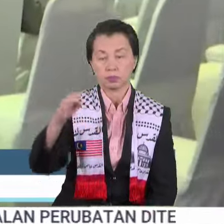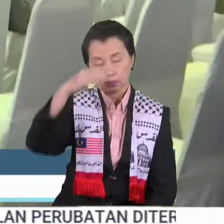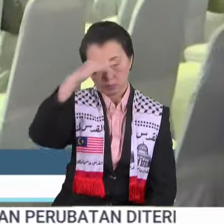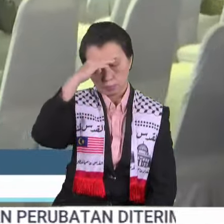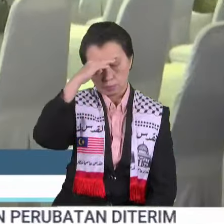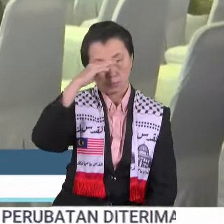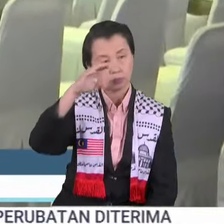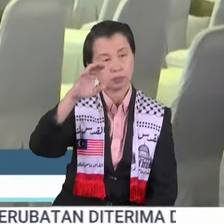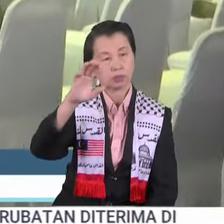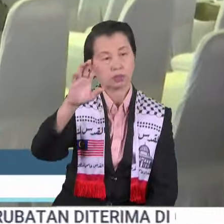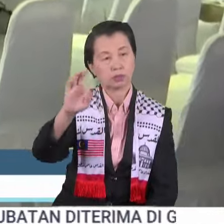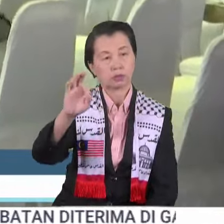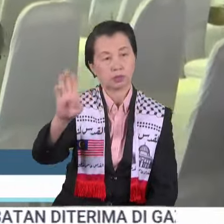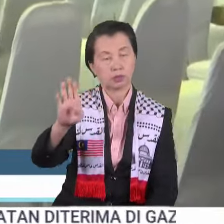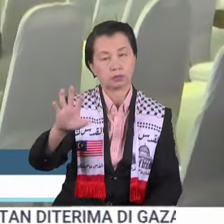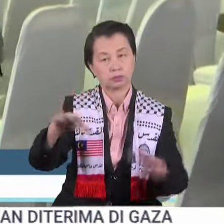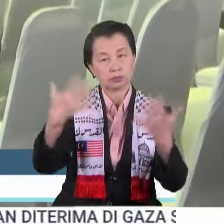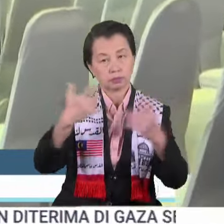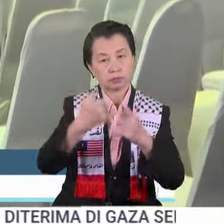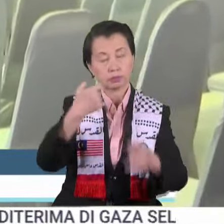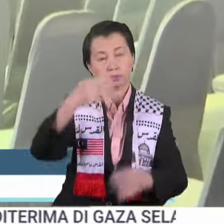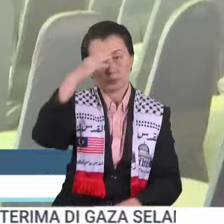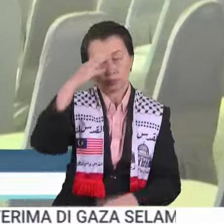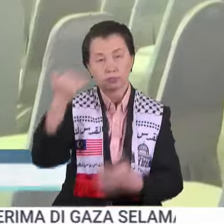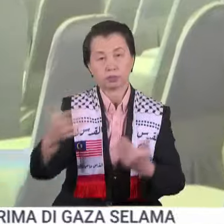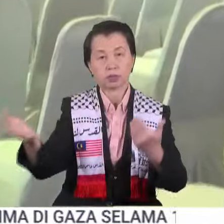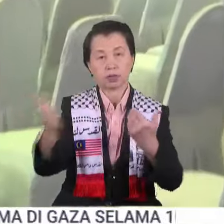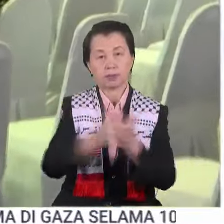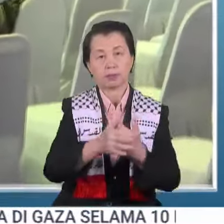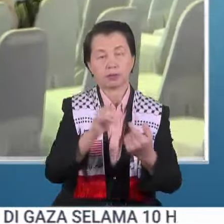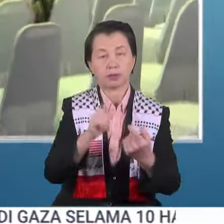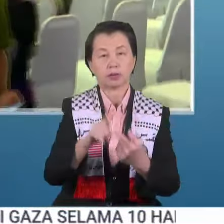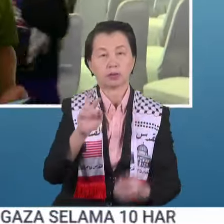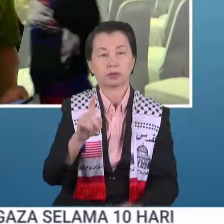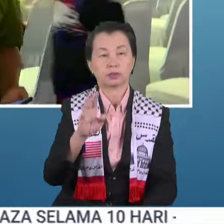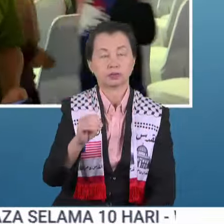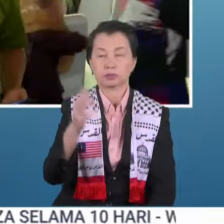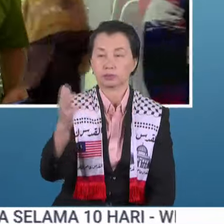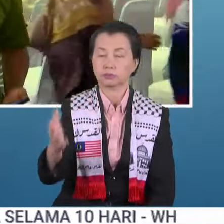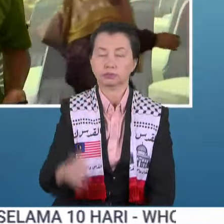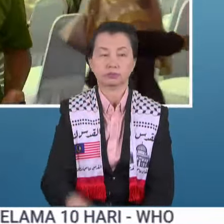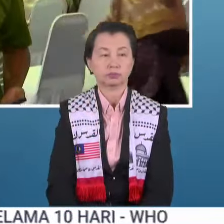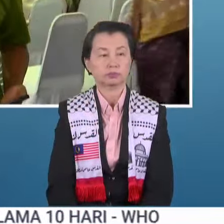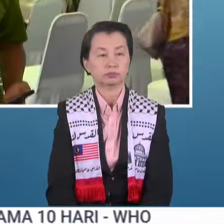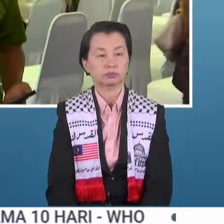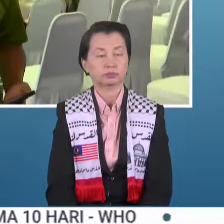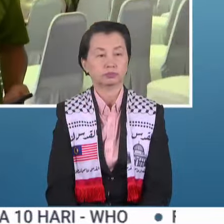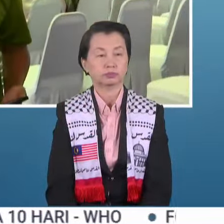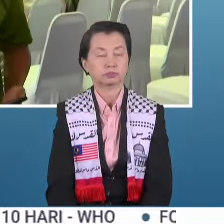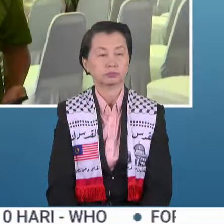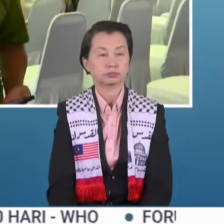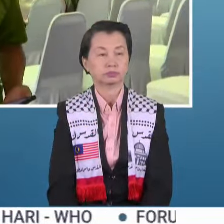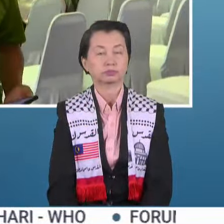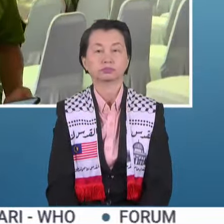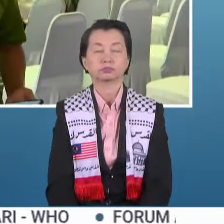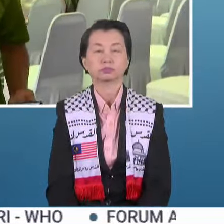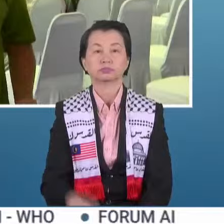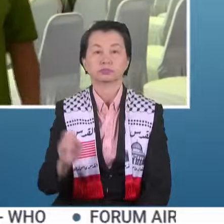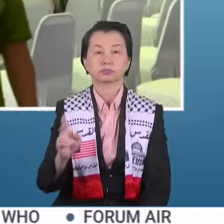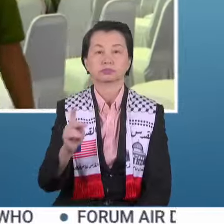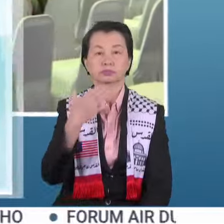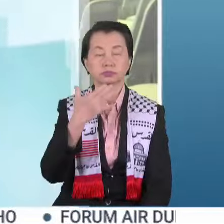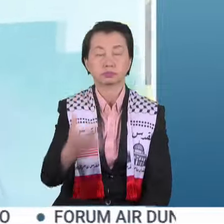saya dari Bandar Penawar Kota Tinggi Johor. Kita kembali semula ke Sahi di Angkasa Puri Kota Media. Silakan Sahi. Baik